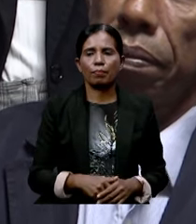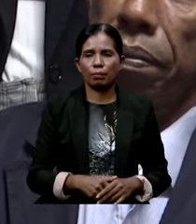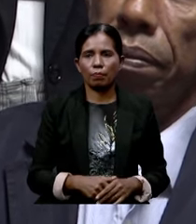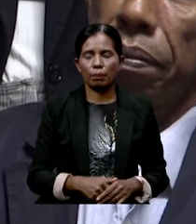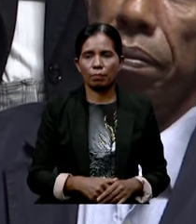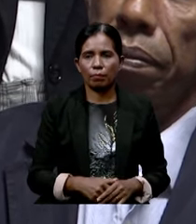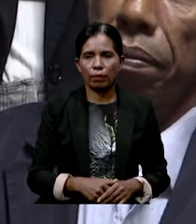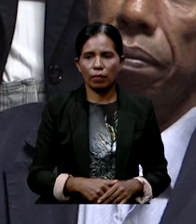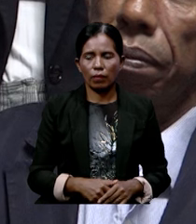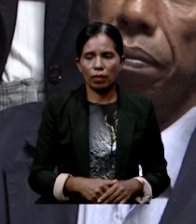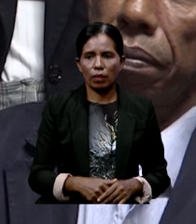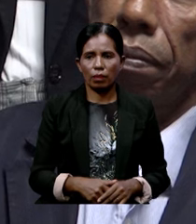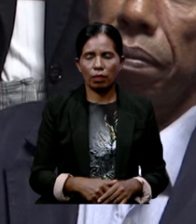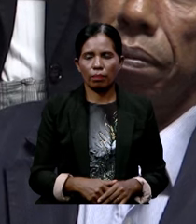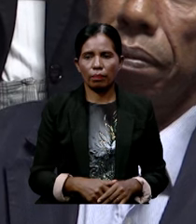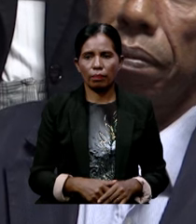I konsilero